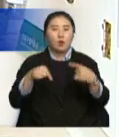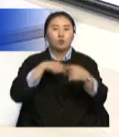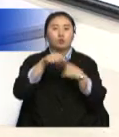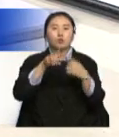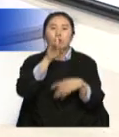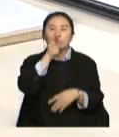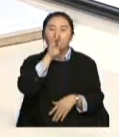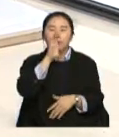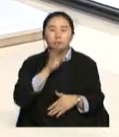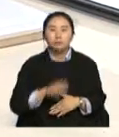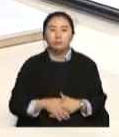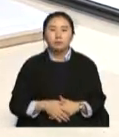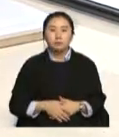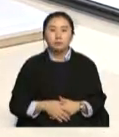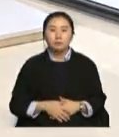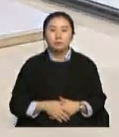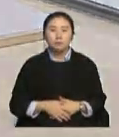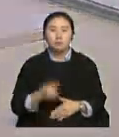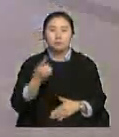운영하지 않고 있습니다.